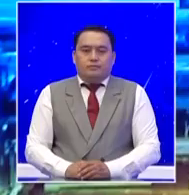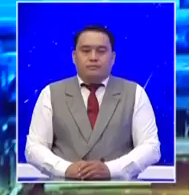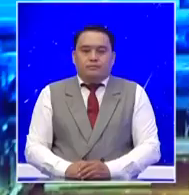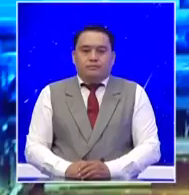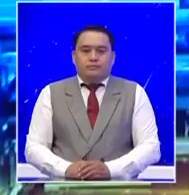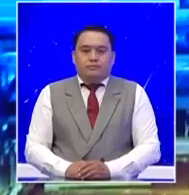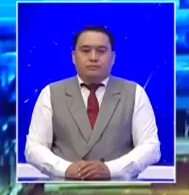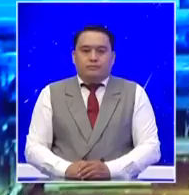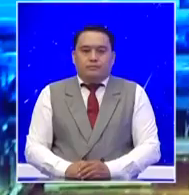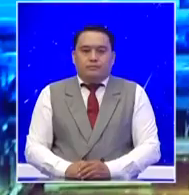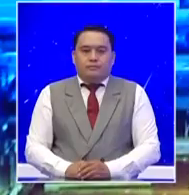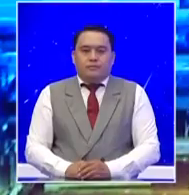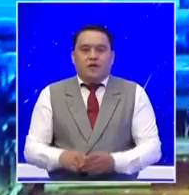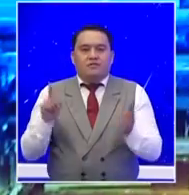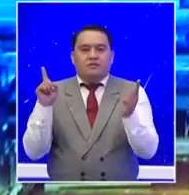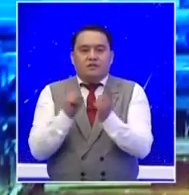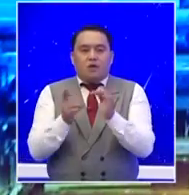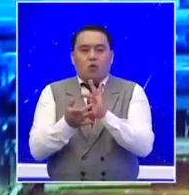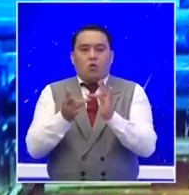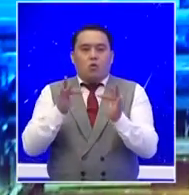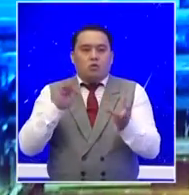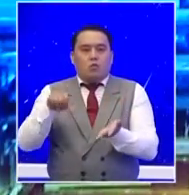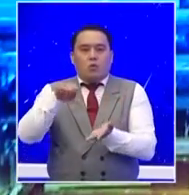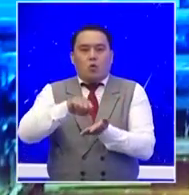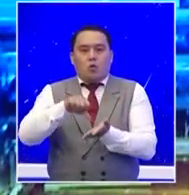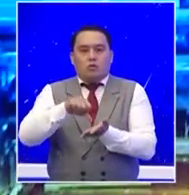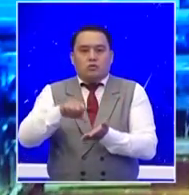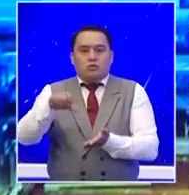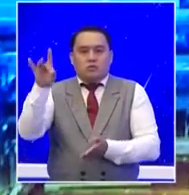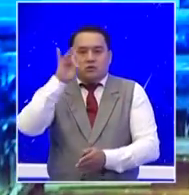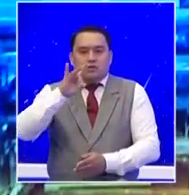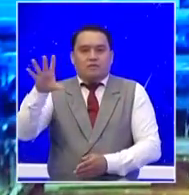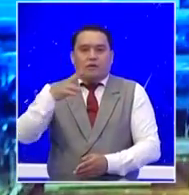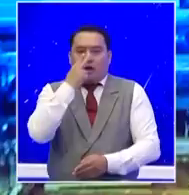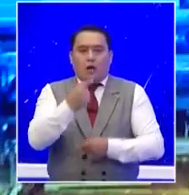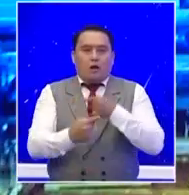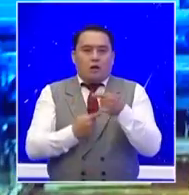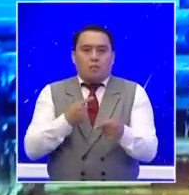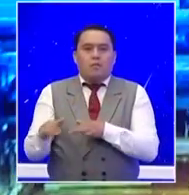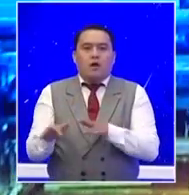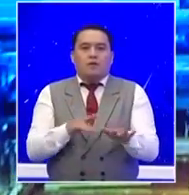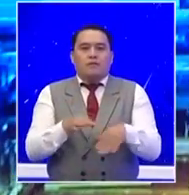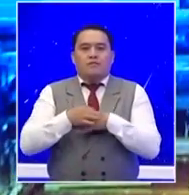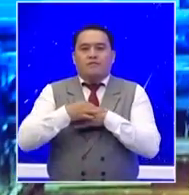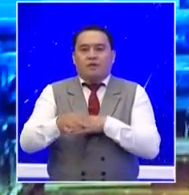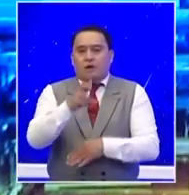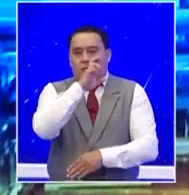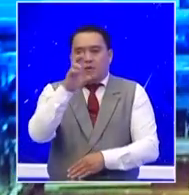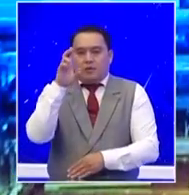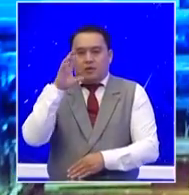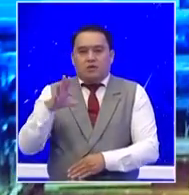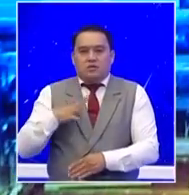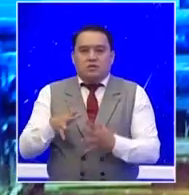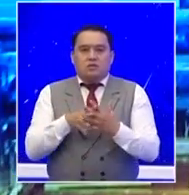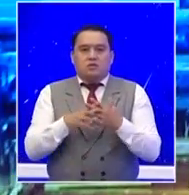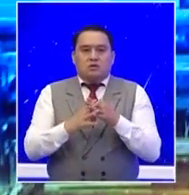По ту сторону экрана встречи в режиме онлайн с участием знаменитостей стали традиционными мероприятиями в филиале